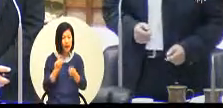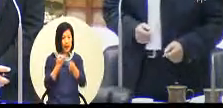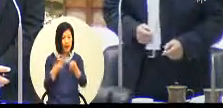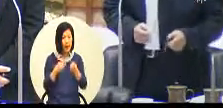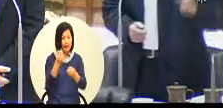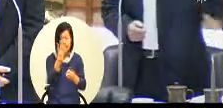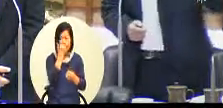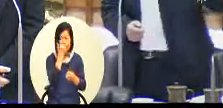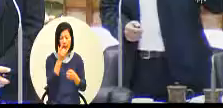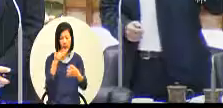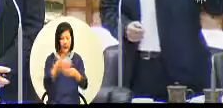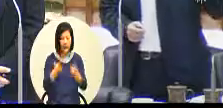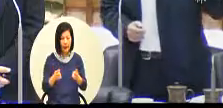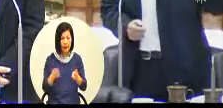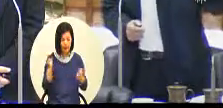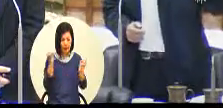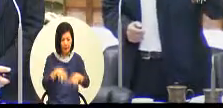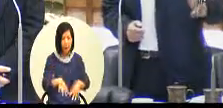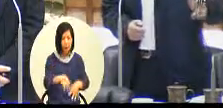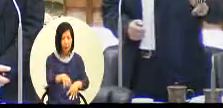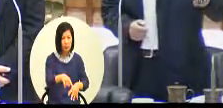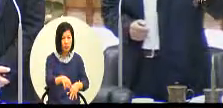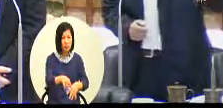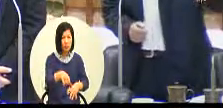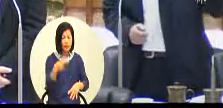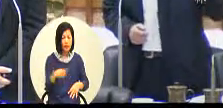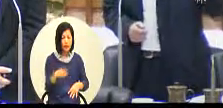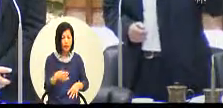岸并存，所以说我认为黄埔